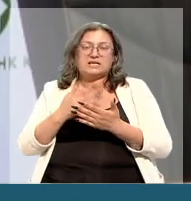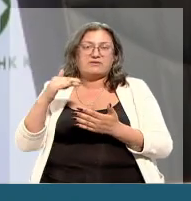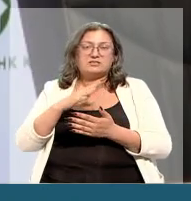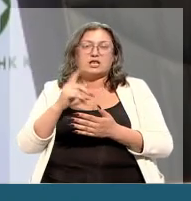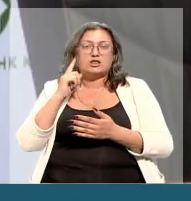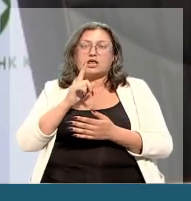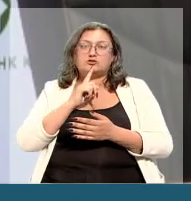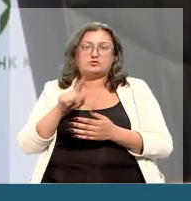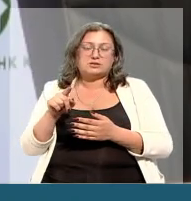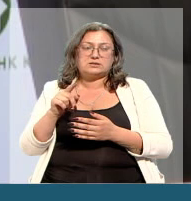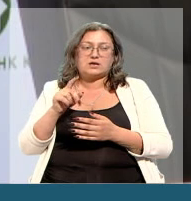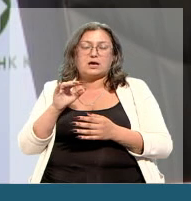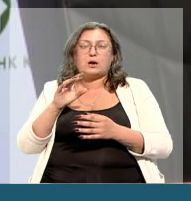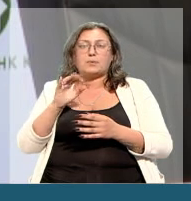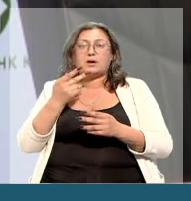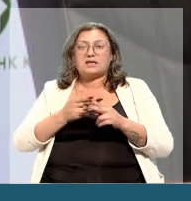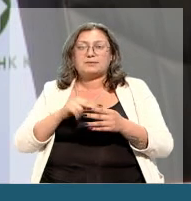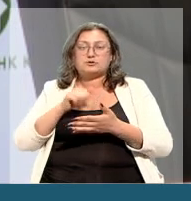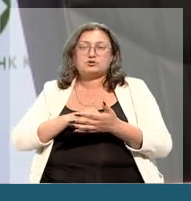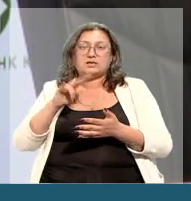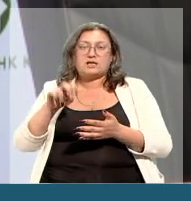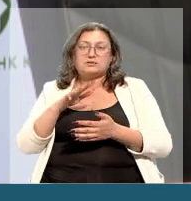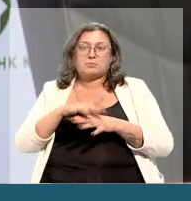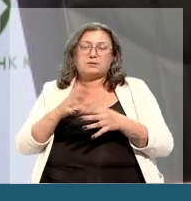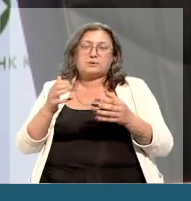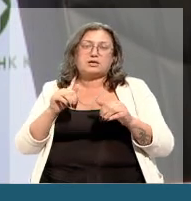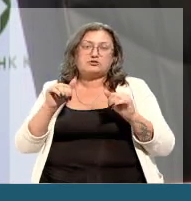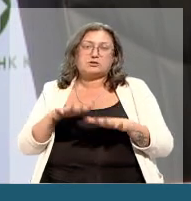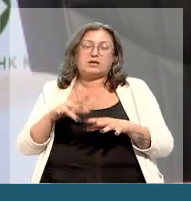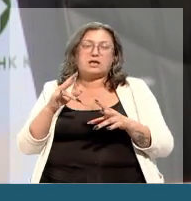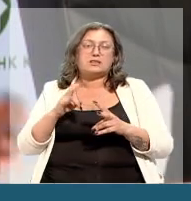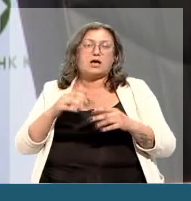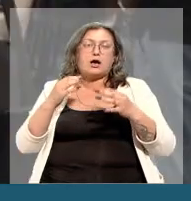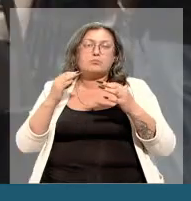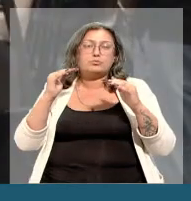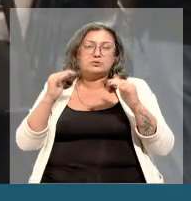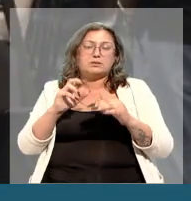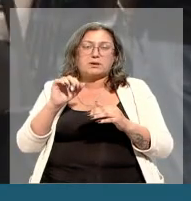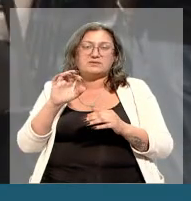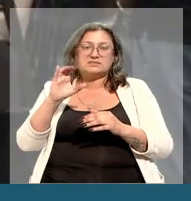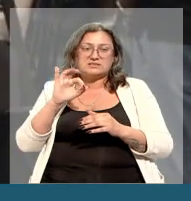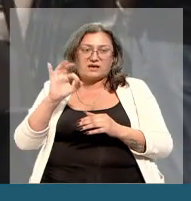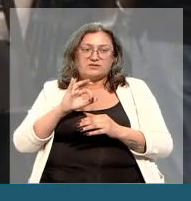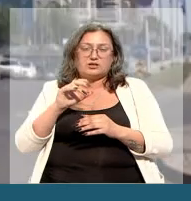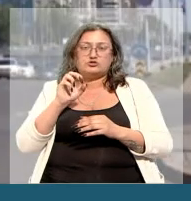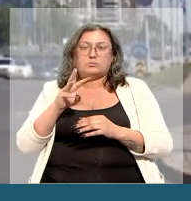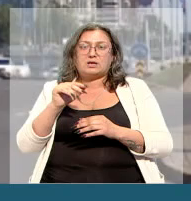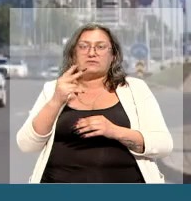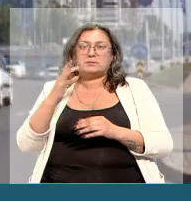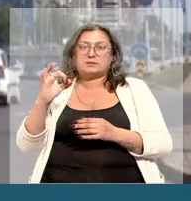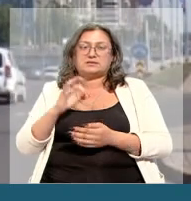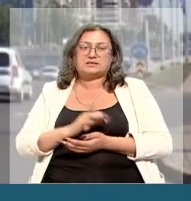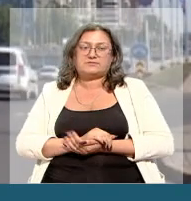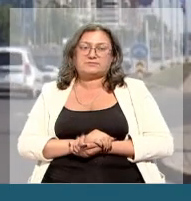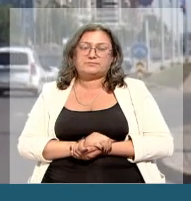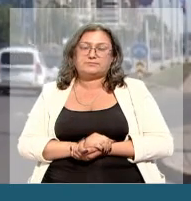не ожидается. Отчасти по этой причине в Нацбанке приняли решение не опускать базовую ставку больше, чем на